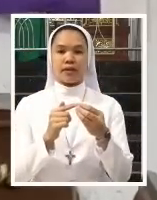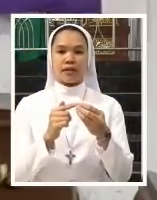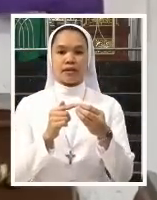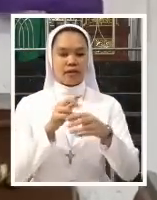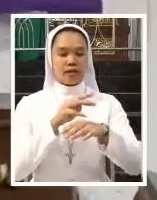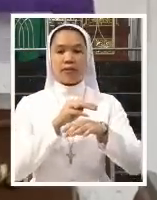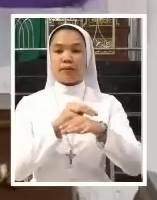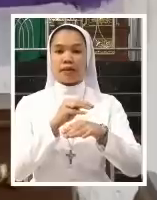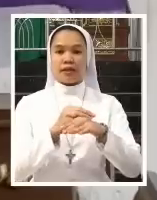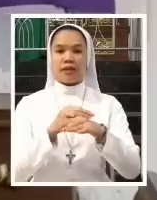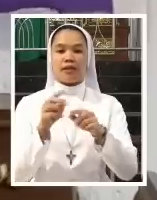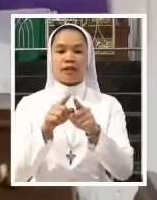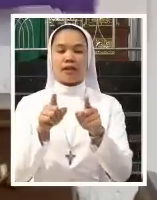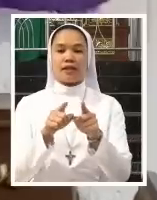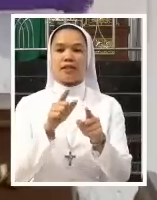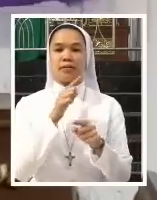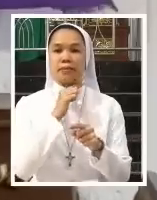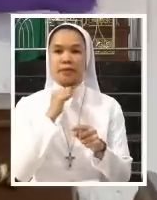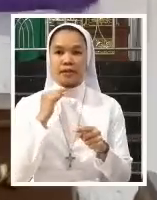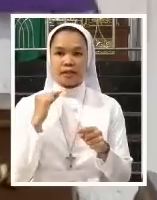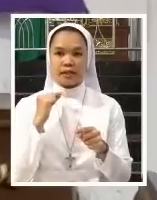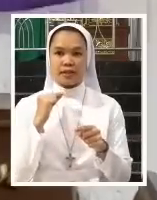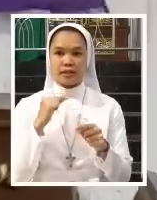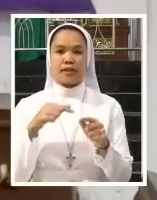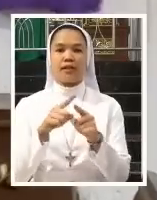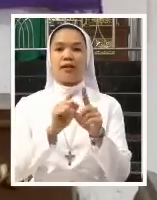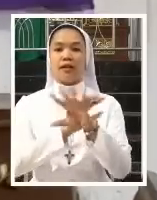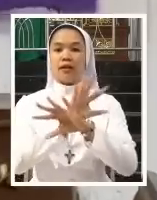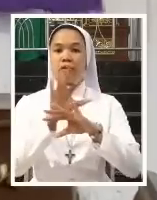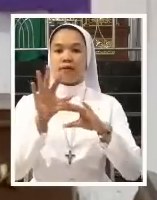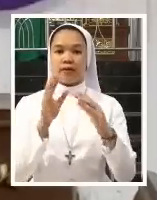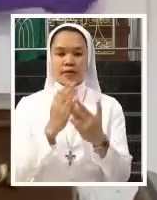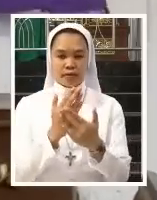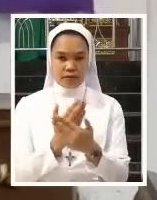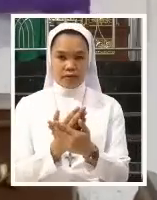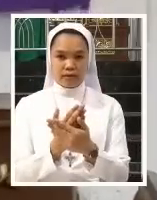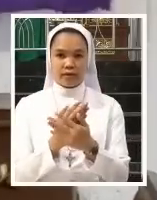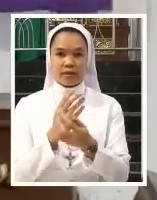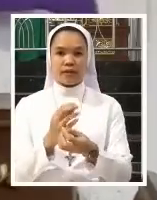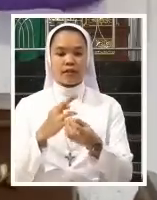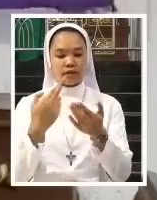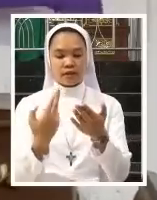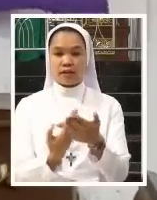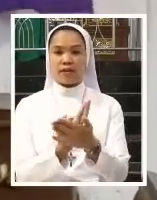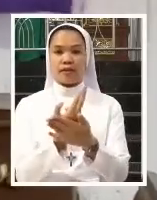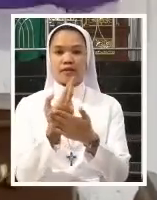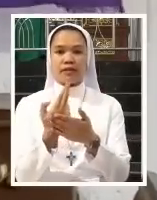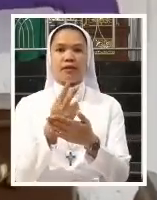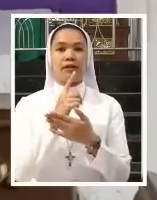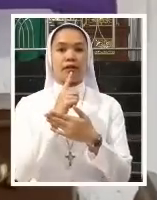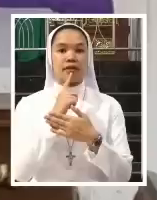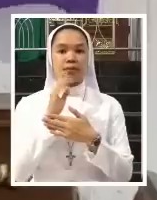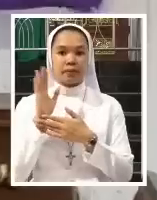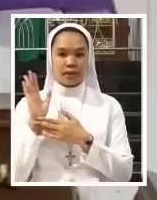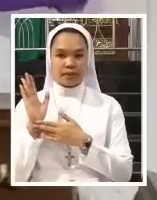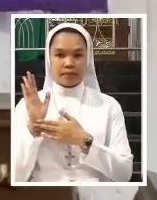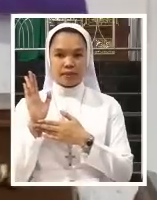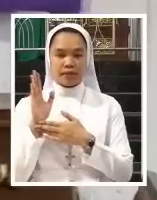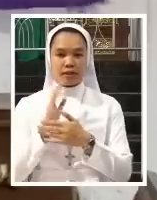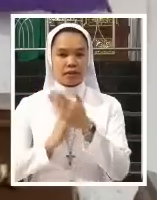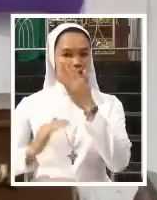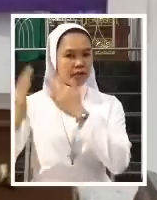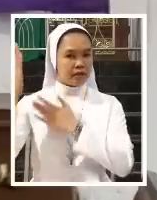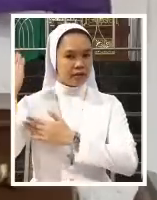nin sarong pagkapadi, asin sindagabos minabago kan sa indang mga panuga,